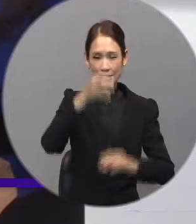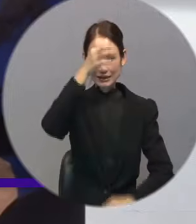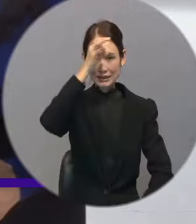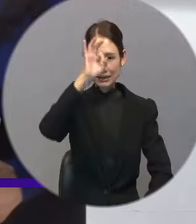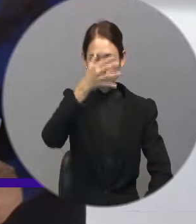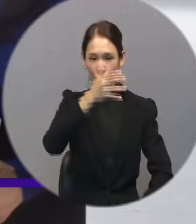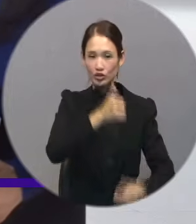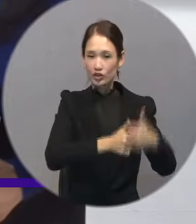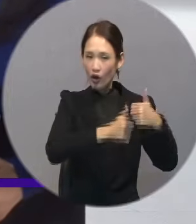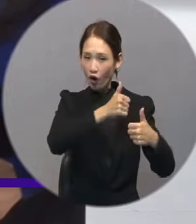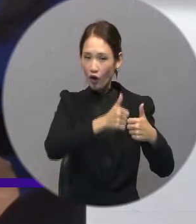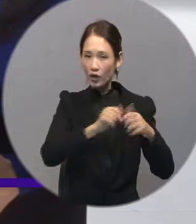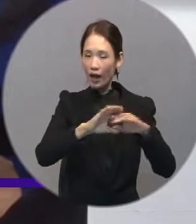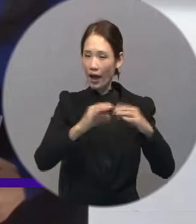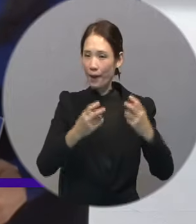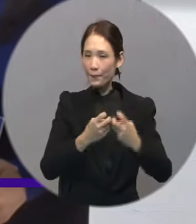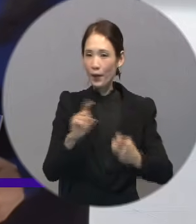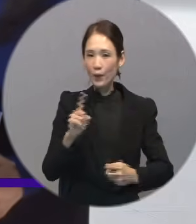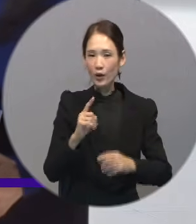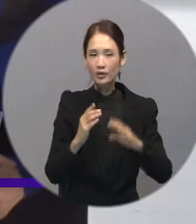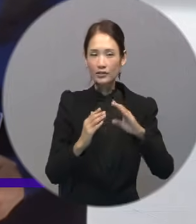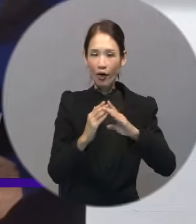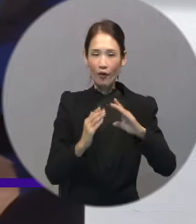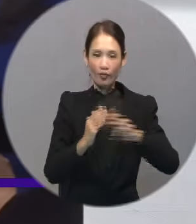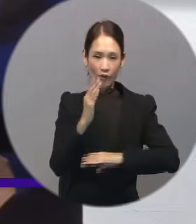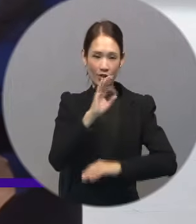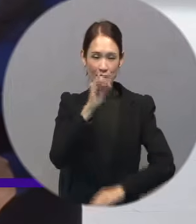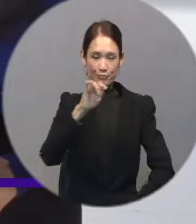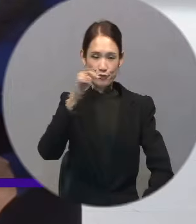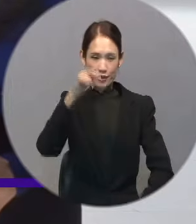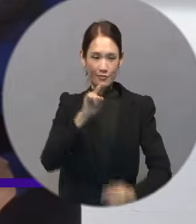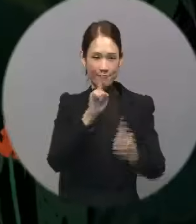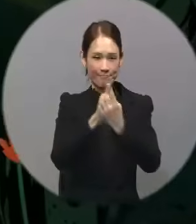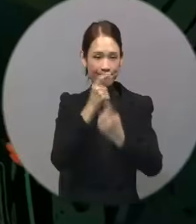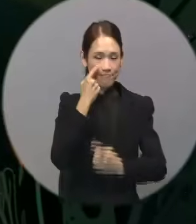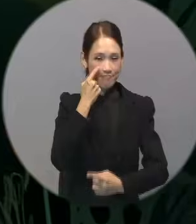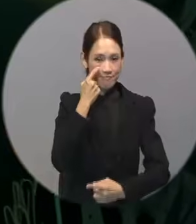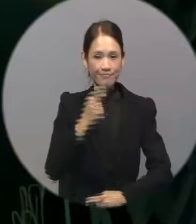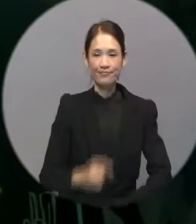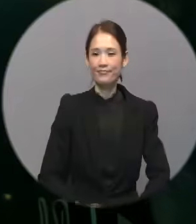어떻게 대처하고 있을까요? 선을 넘는 인문학에서 만나봅니다.